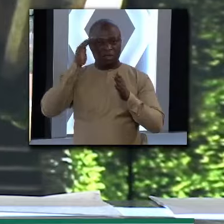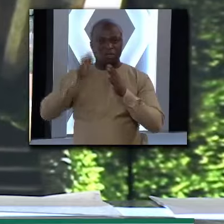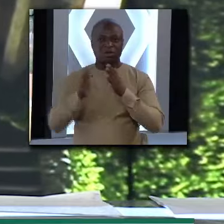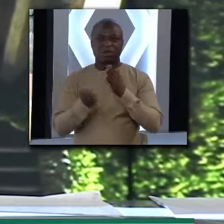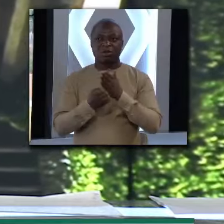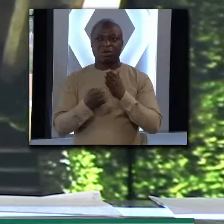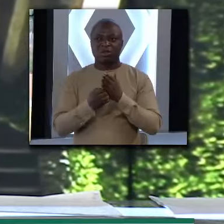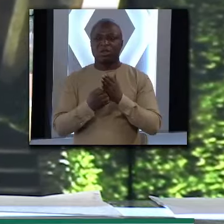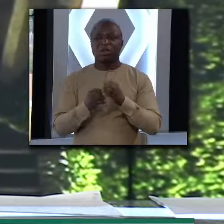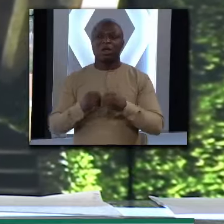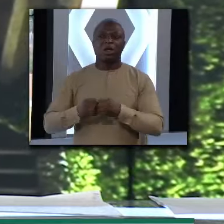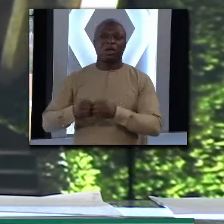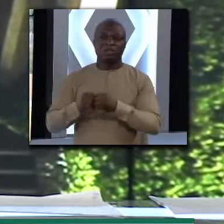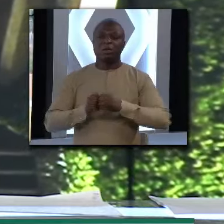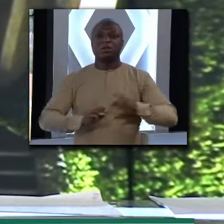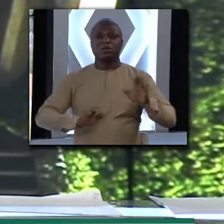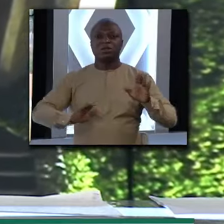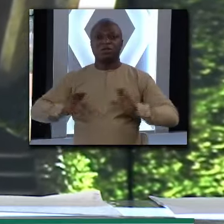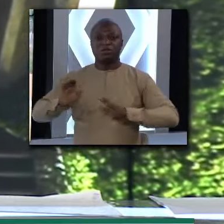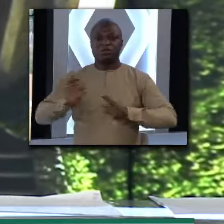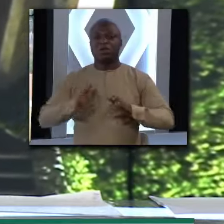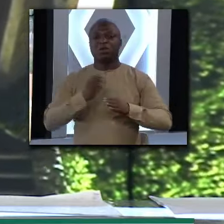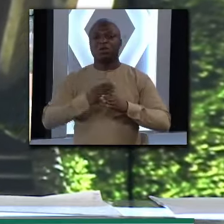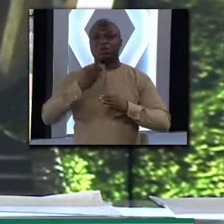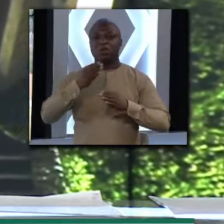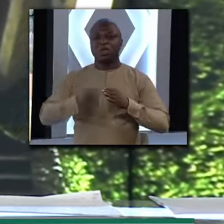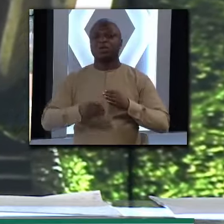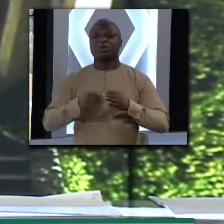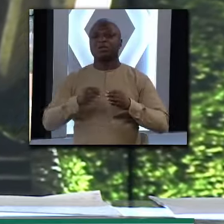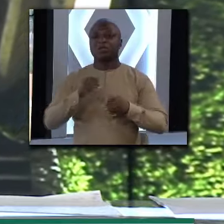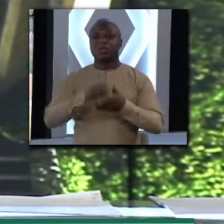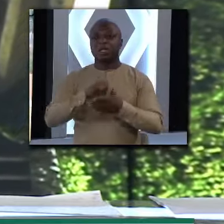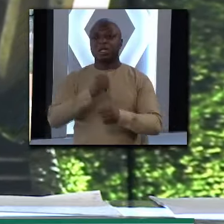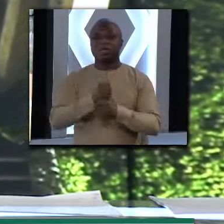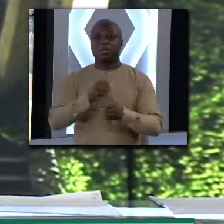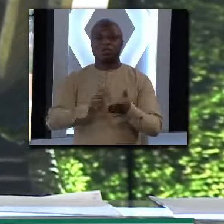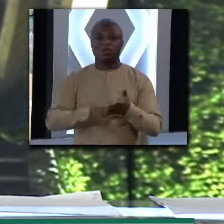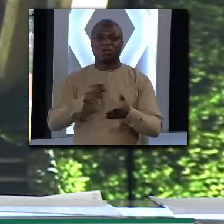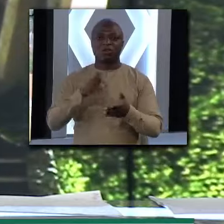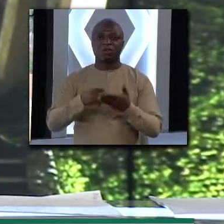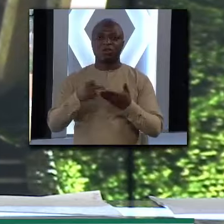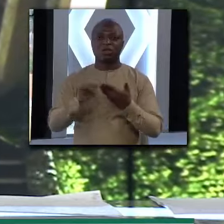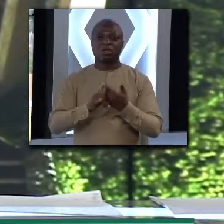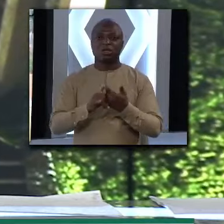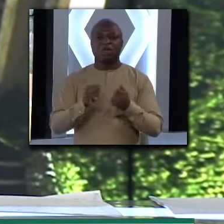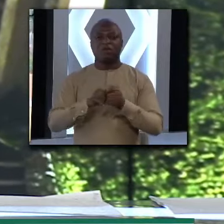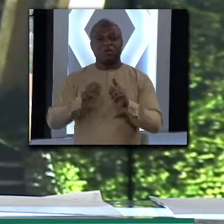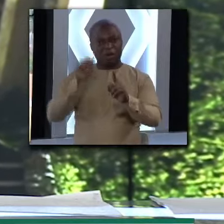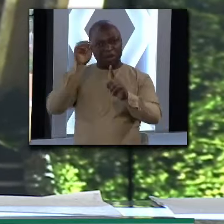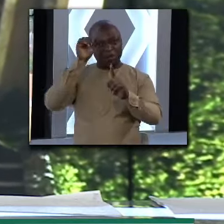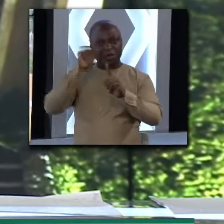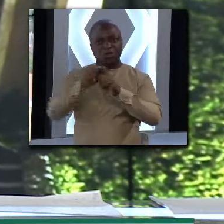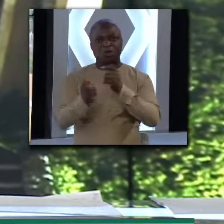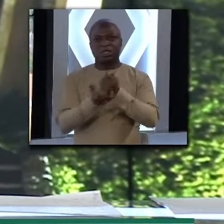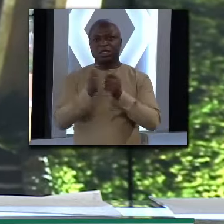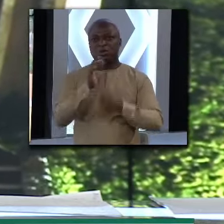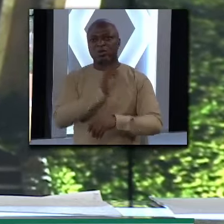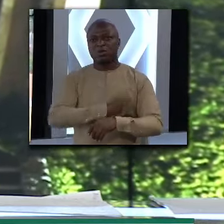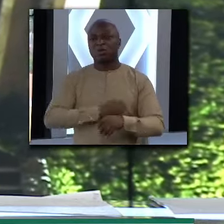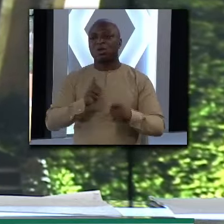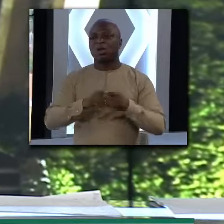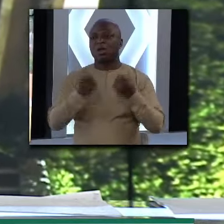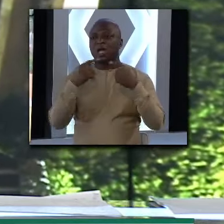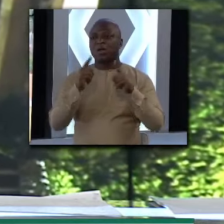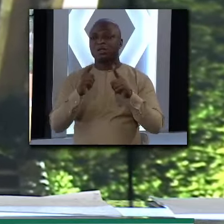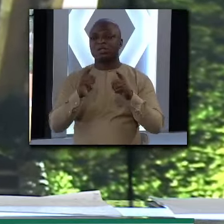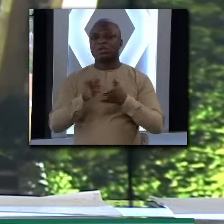l'économie. Ensemble, ils ont fait le bilan de l'exercice 2023 du projet avec pour ambition d'aider le Togo à réussir